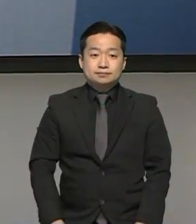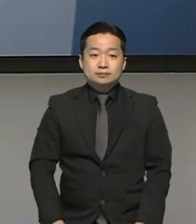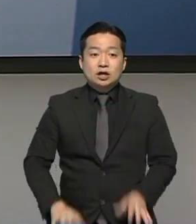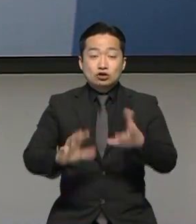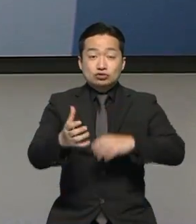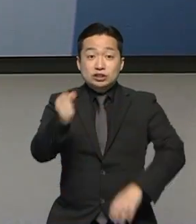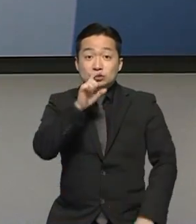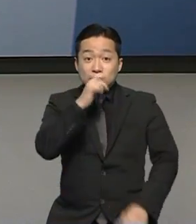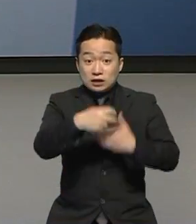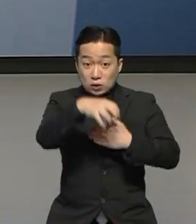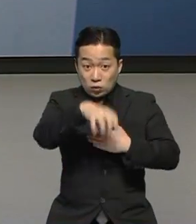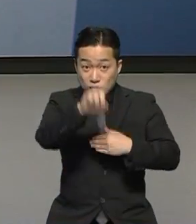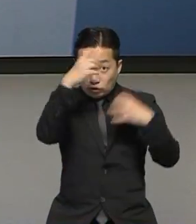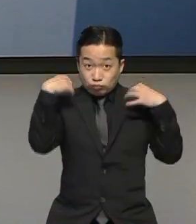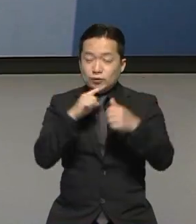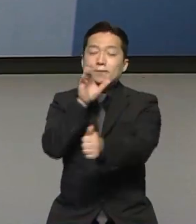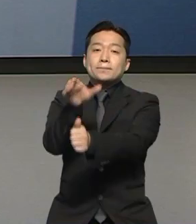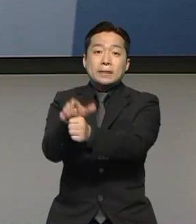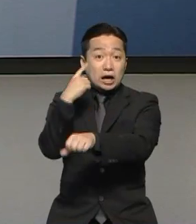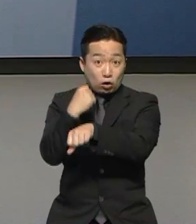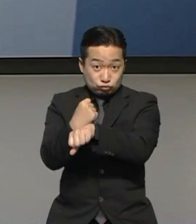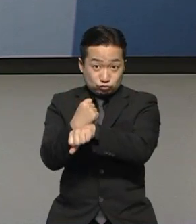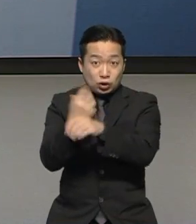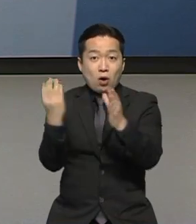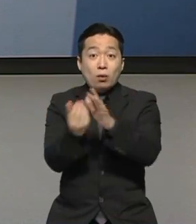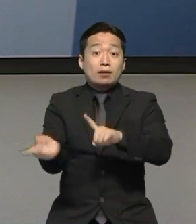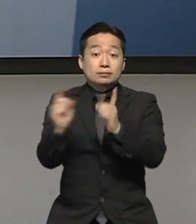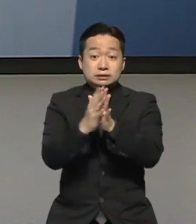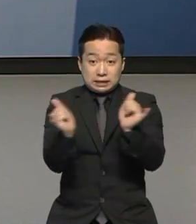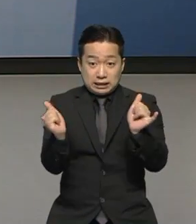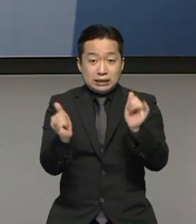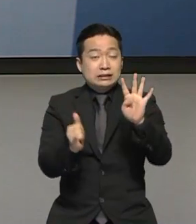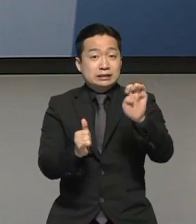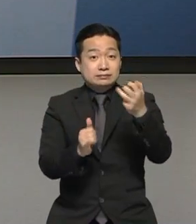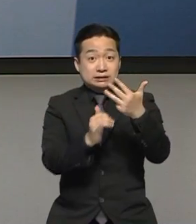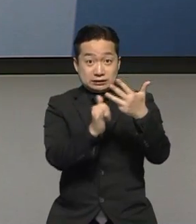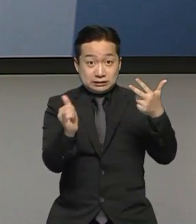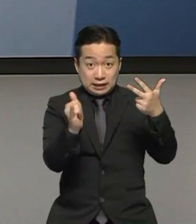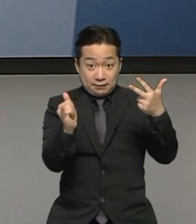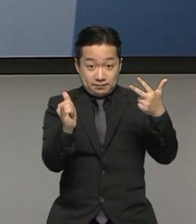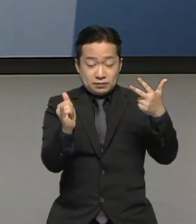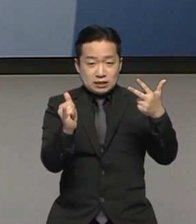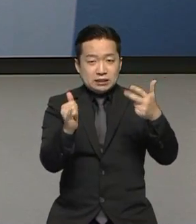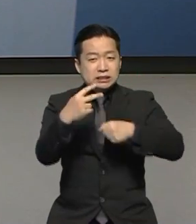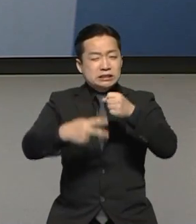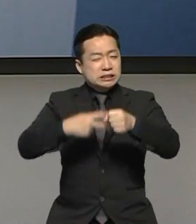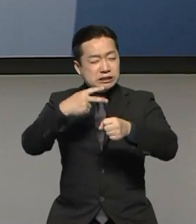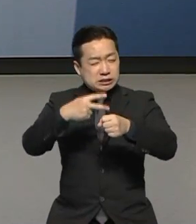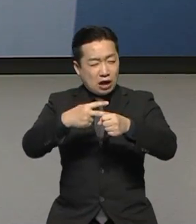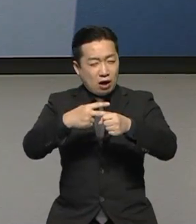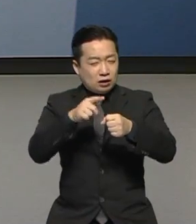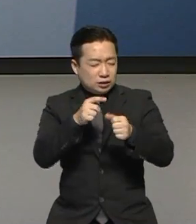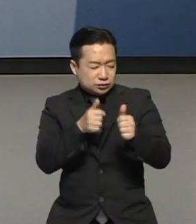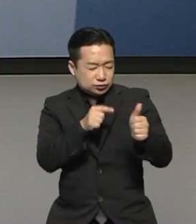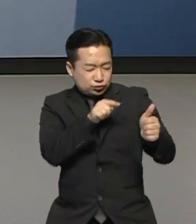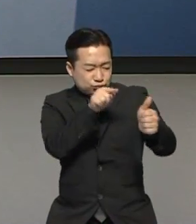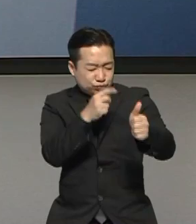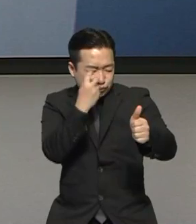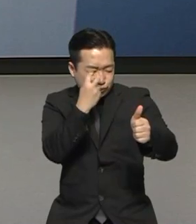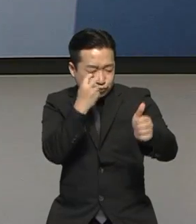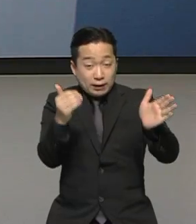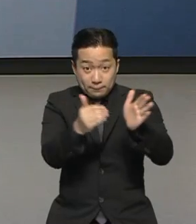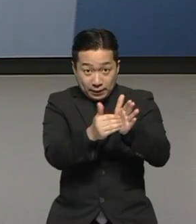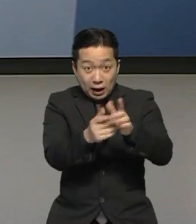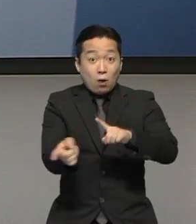공립중앙의료원이 정부 의뢰를 받아 코로나19 완치자 47명을 길게는 2년까지 관찰 조사했습니다.